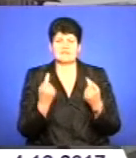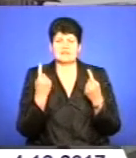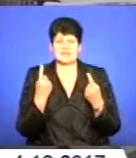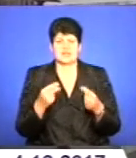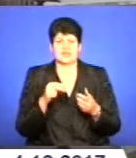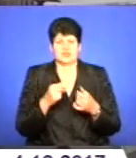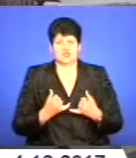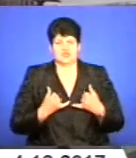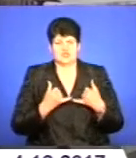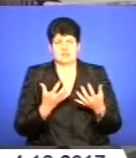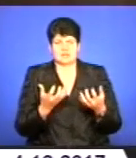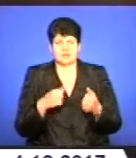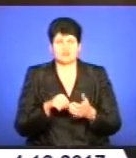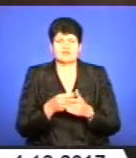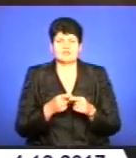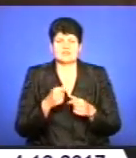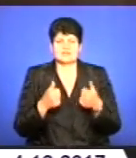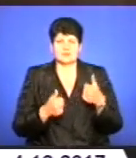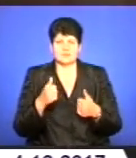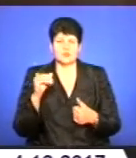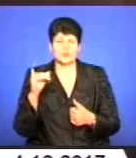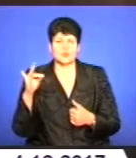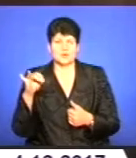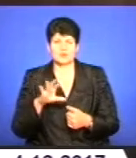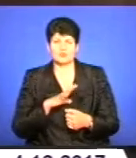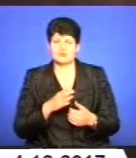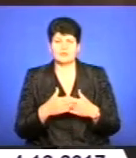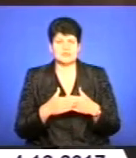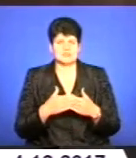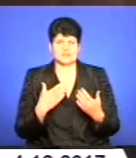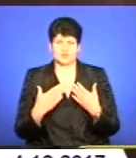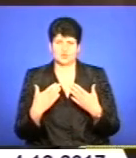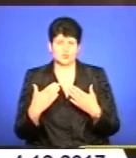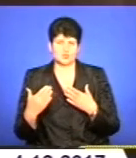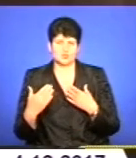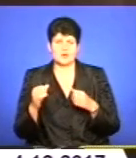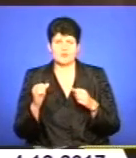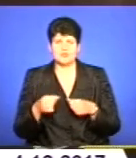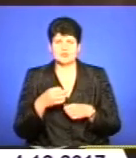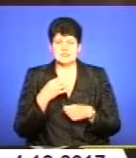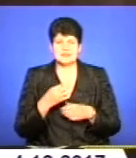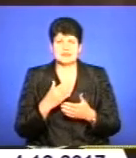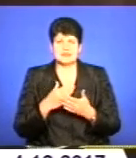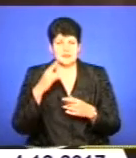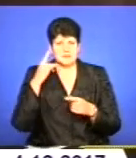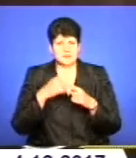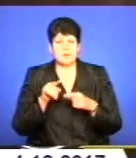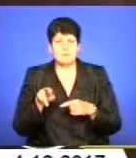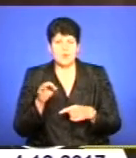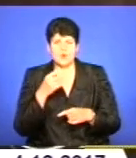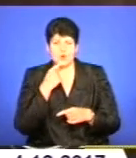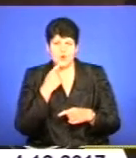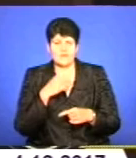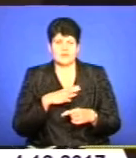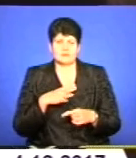участь у таких змаганнях. З Юрою були дуже-дуже близьких стосунках, тобто, можна сказати, є брати по крові, він був просто